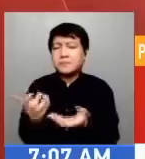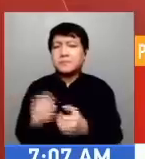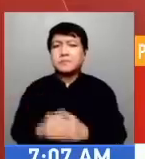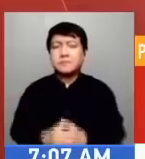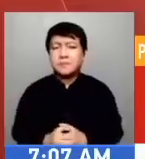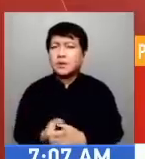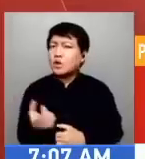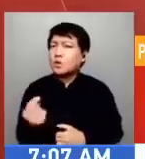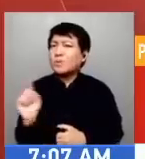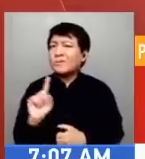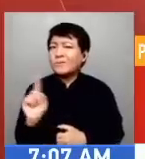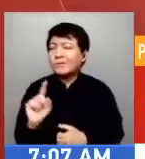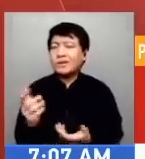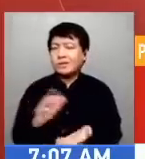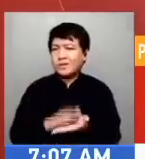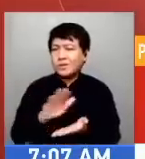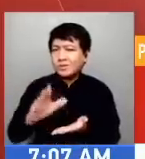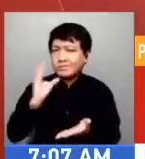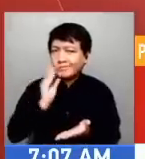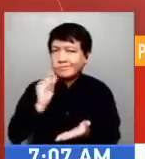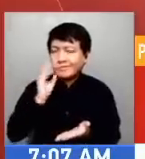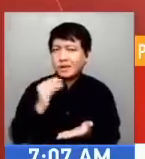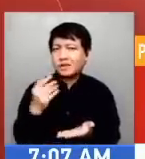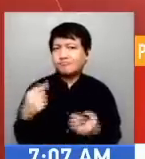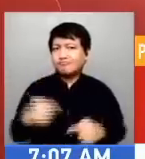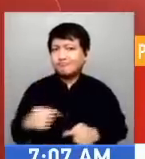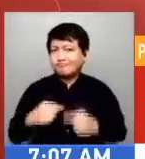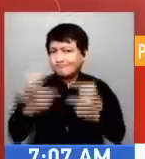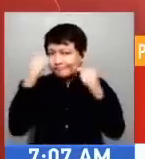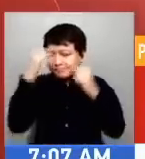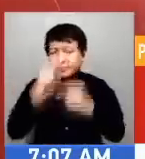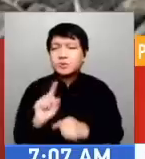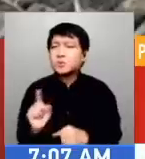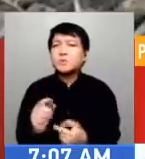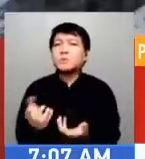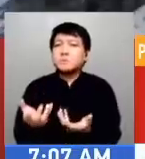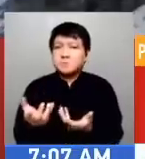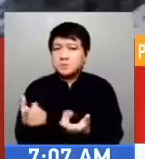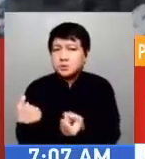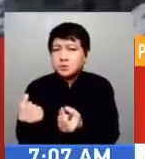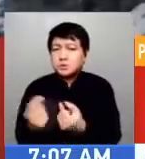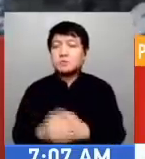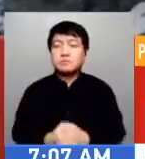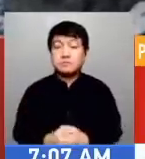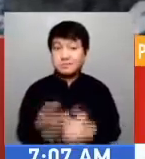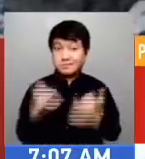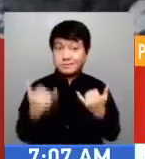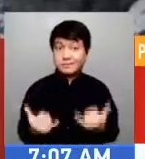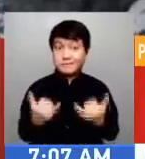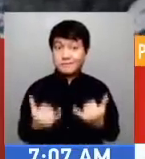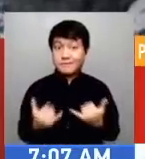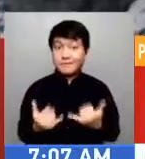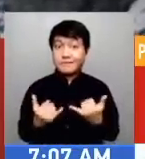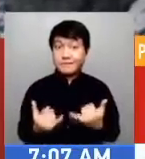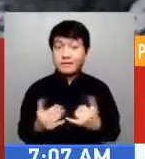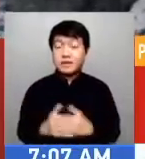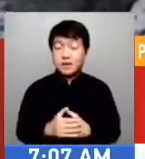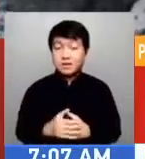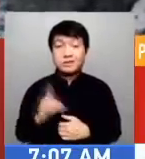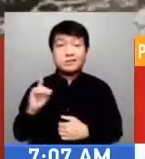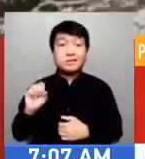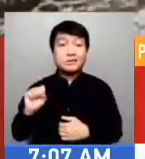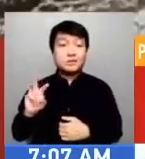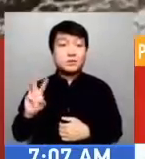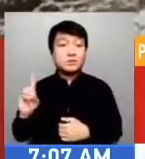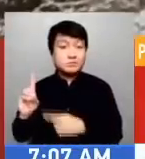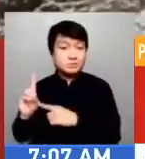yung mga nararanasan nila ngayon dulot itong nangyaring oil spill? Right now, Susan, nagbigay ang DSWD